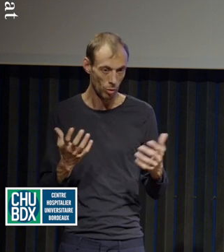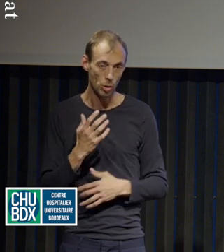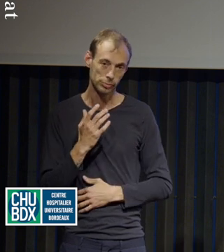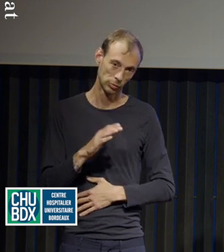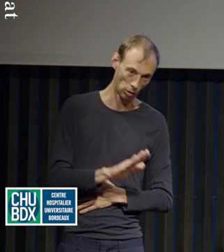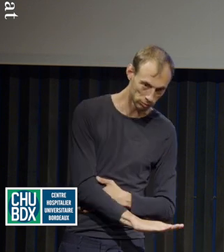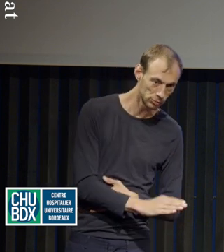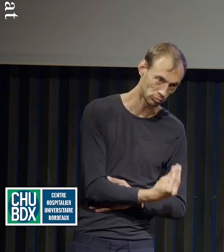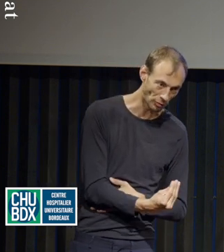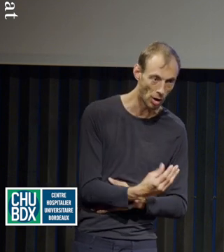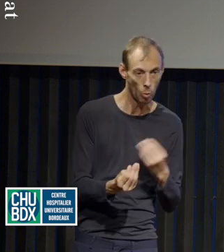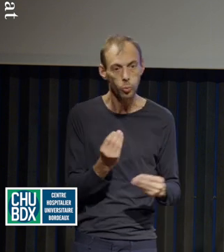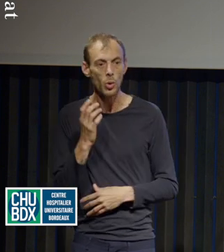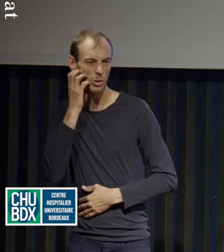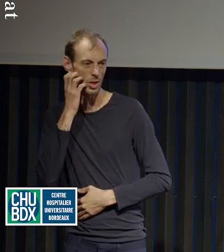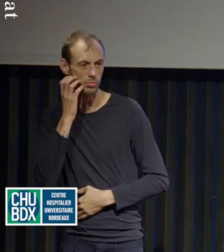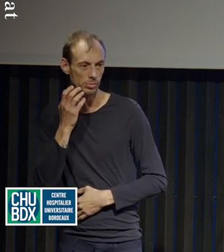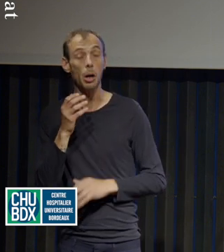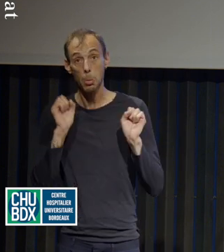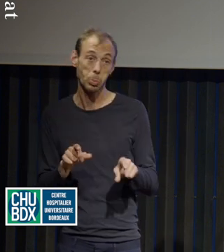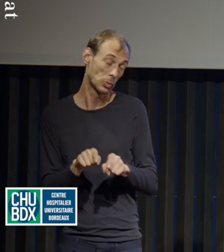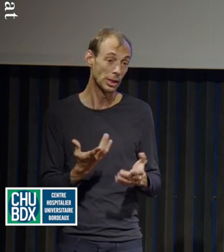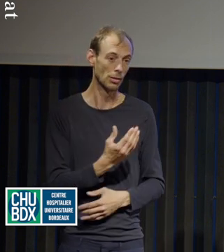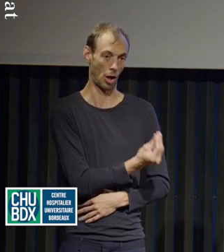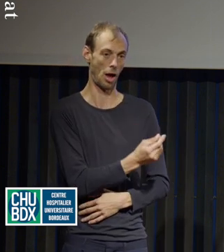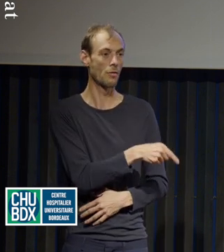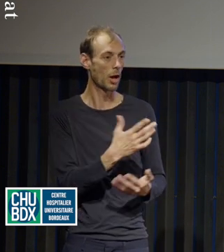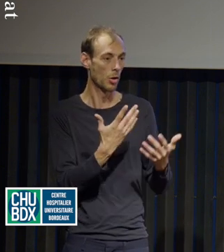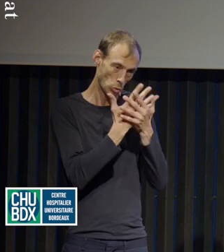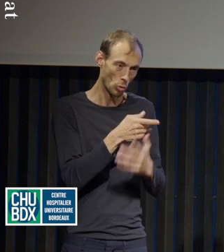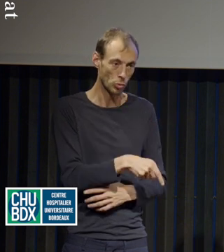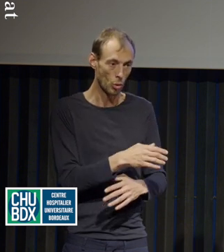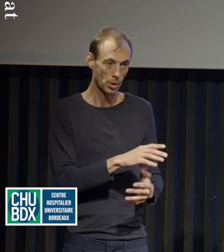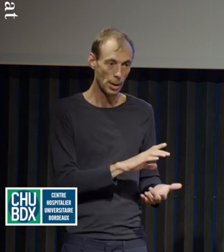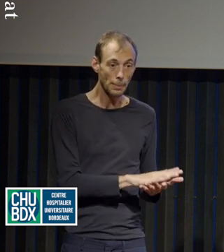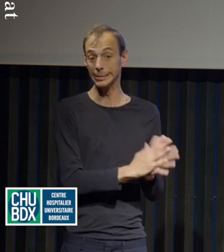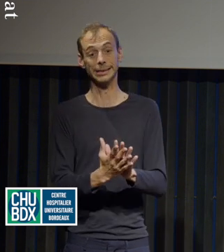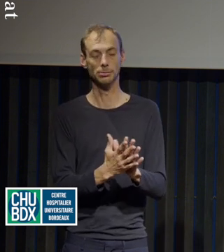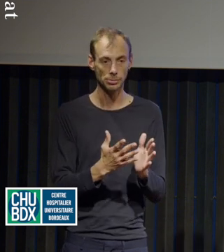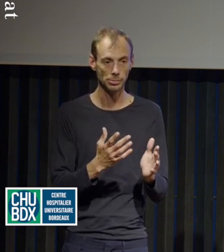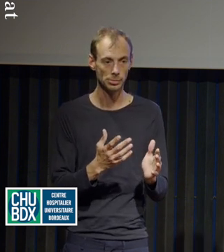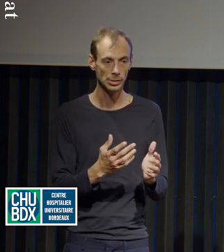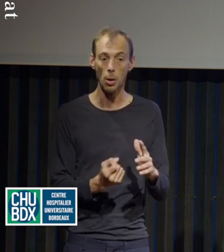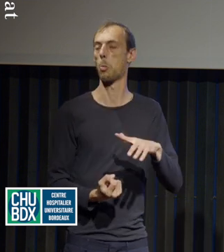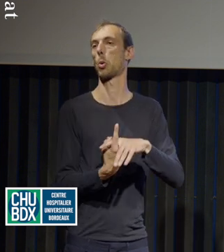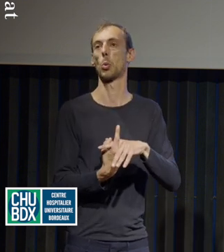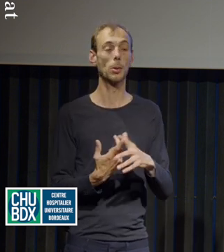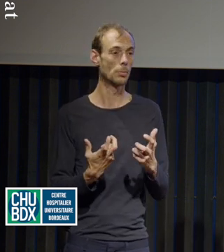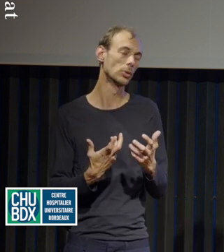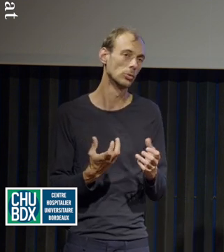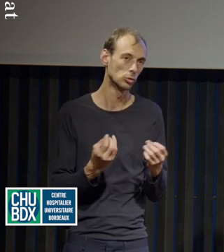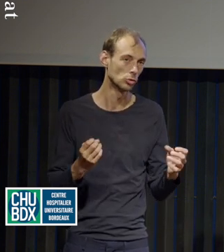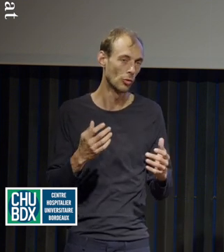pour certains troubles dans l'enfance, avec un pic d'apparition globalement pour l'ensemble des troubles psychiatriques